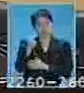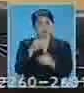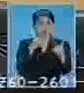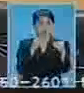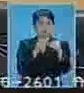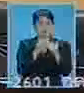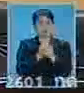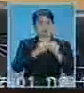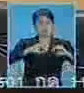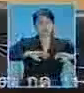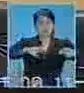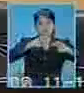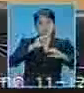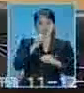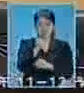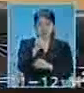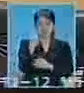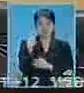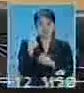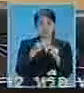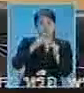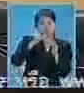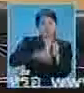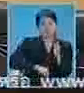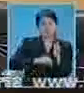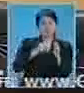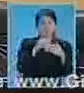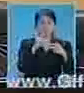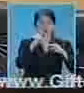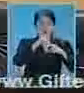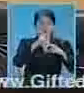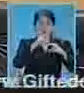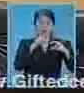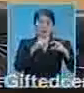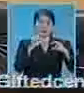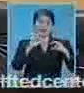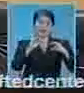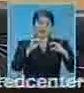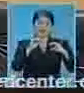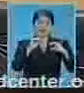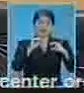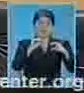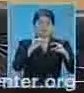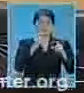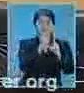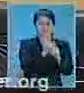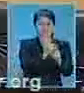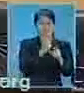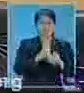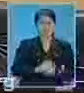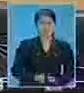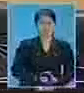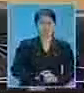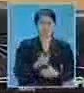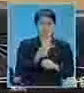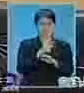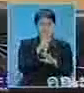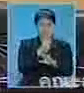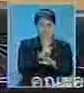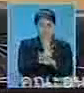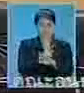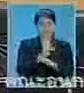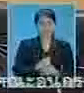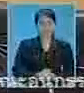าลในราคาฉบับละ40บาทซึ่งเป็นราคาเป็นทางการของทางรัฐบาลครับเพราะนั้นท่านประธานที่เคารพครับถ้